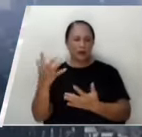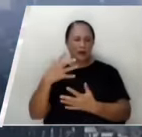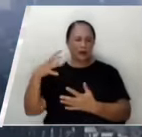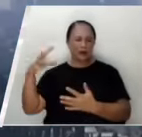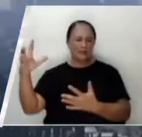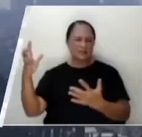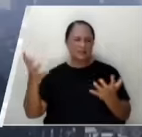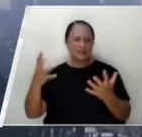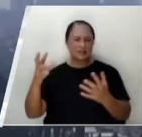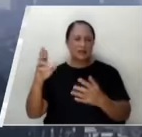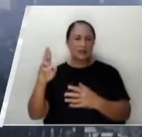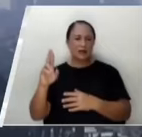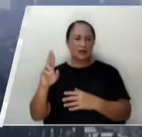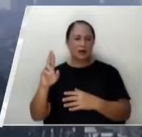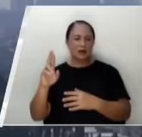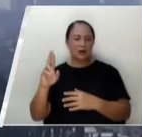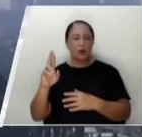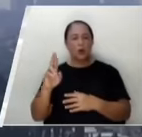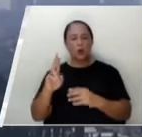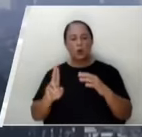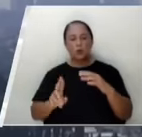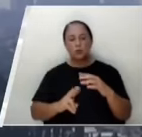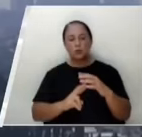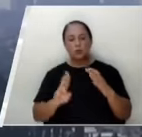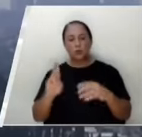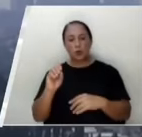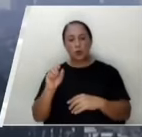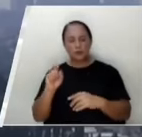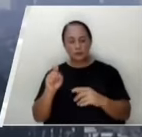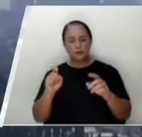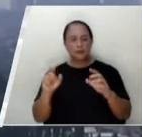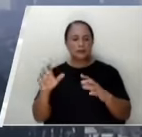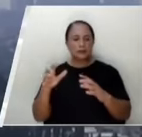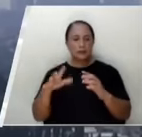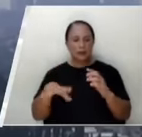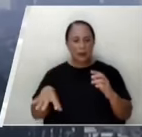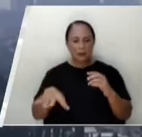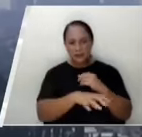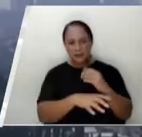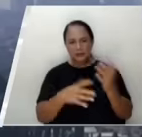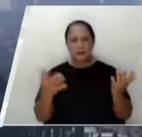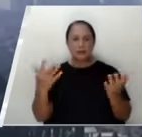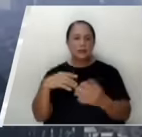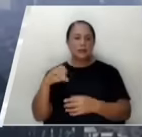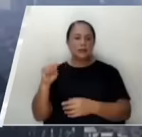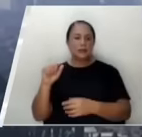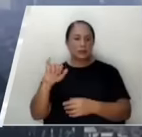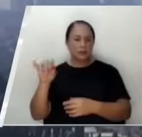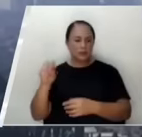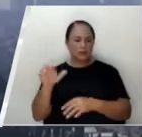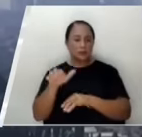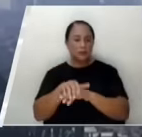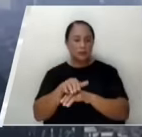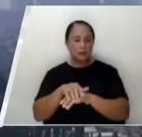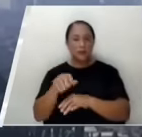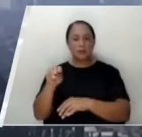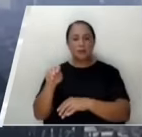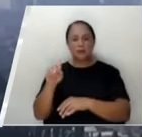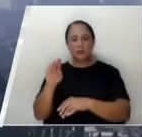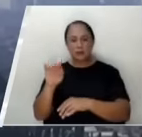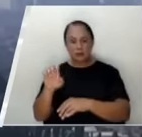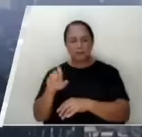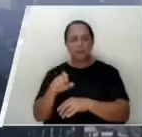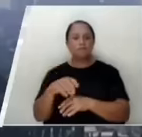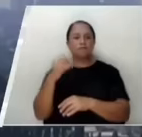sa Rojas, Capiz. 43 degrees Celsius ang naitala sa San Jose, Occidental del Toro, Masbate City, Iloilo City